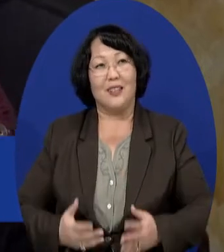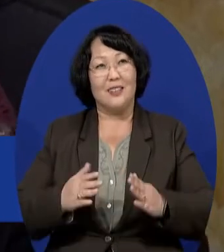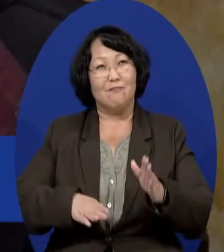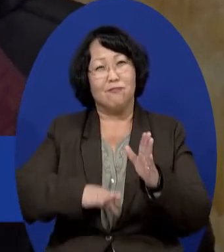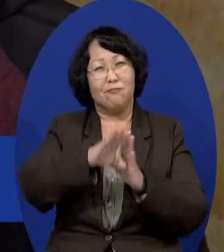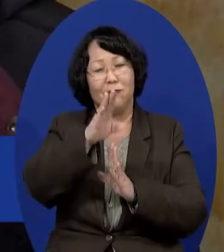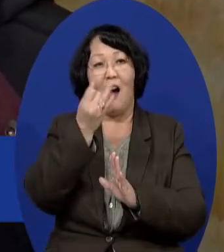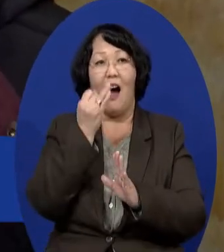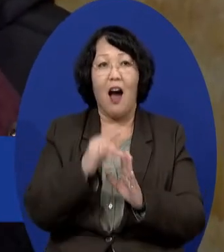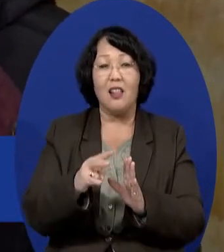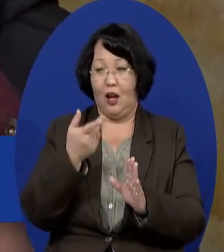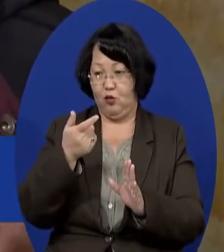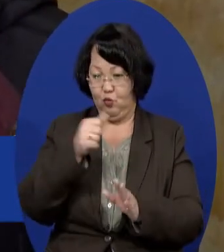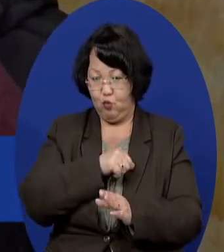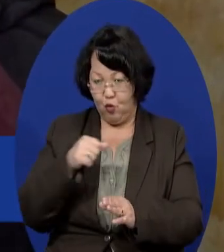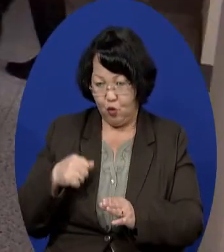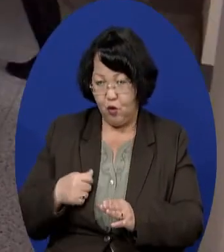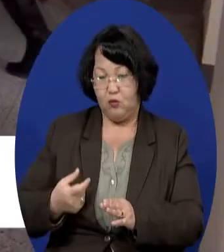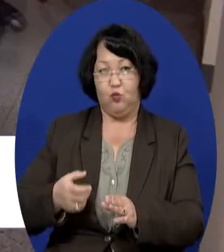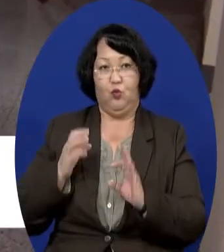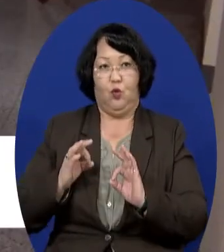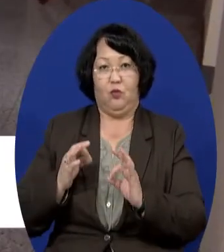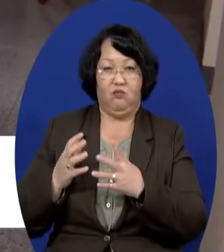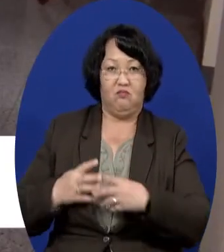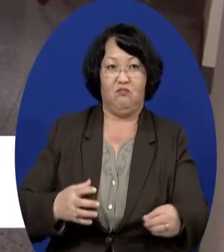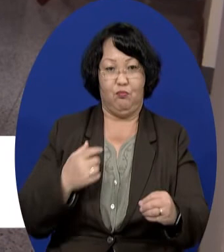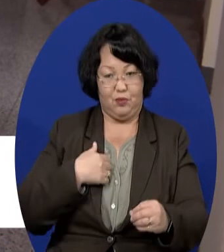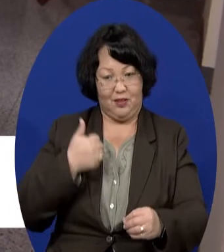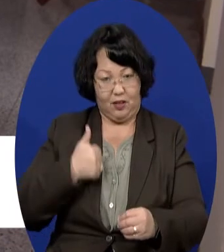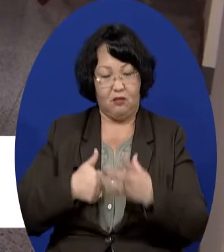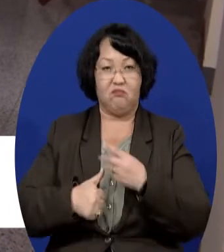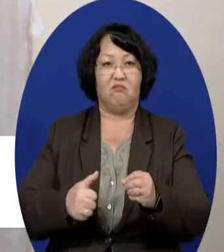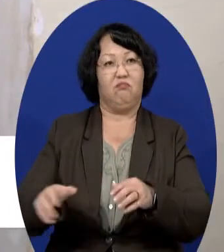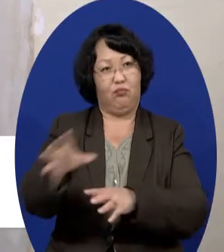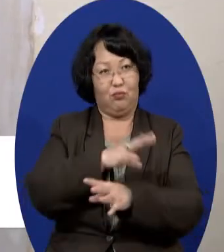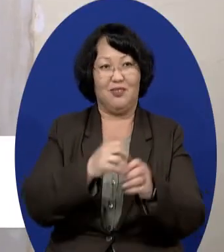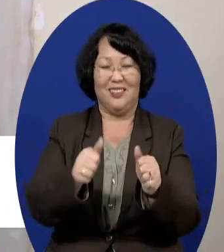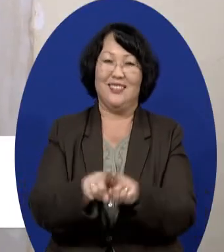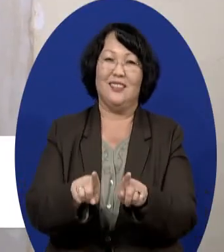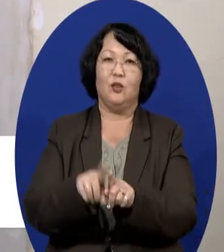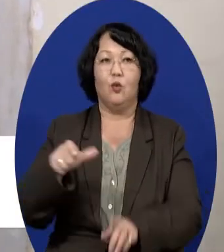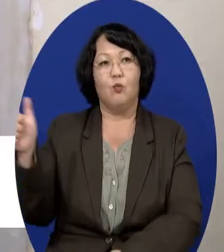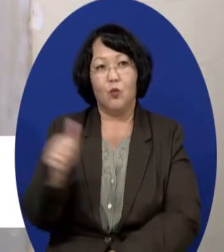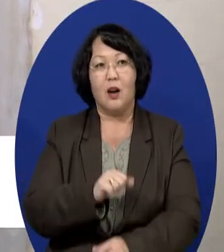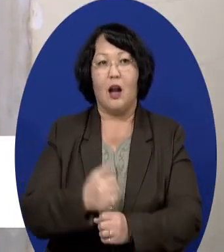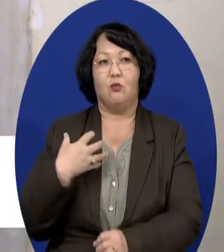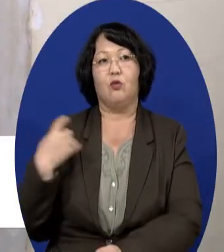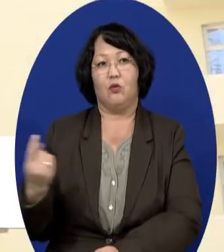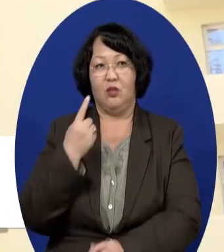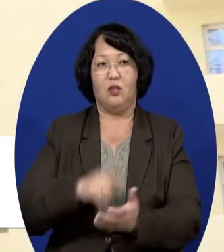надад хийж байгаа надаас шалтгаалж шүү дээ тэр хийж байгаа юм бол. Цар тахлын халдвар дэгцэн өнөөдрийн нөхцөлд хүмүүрийн хариуцлага хамгийн чухал.